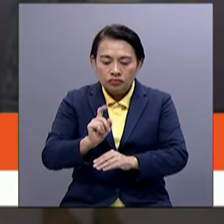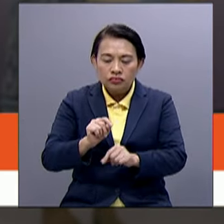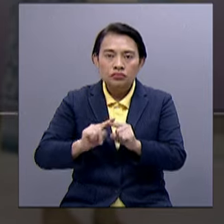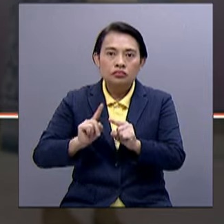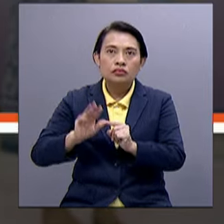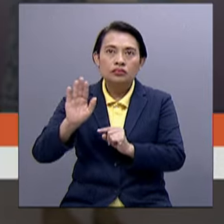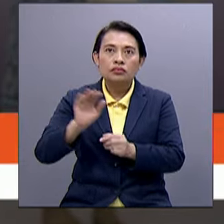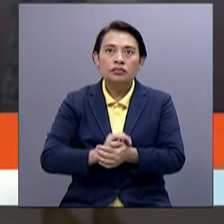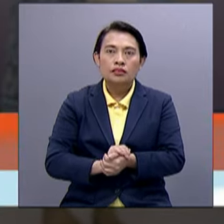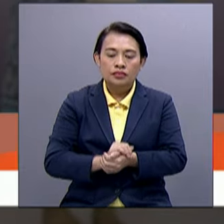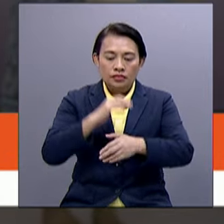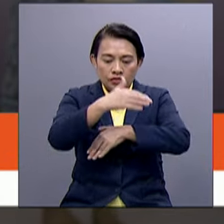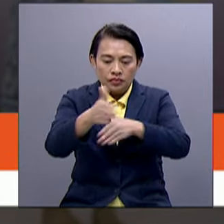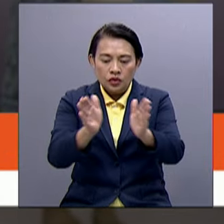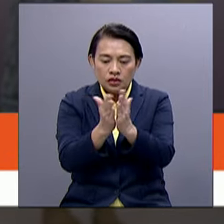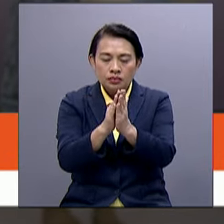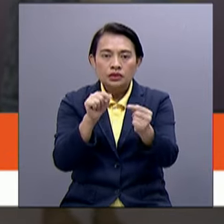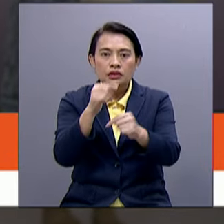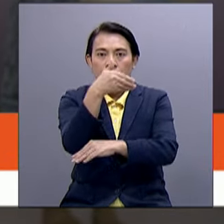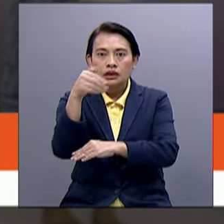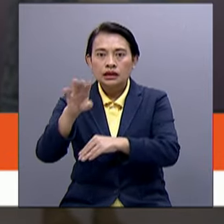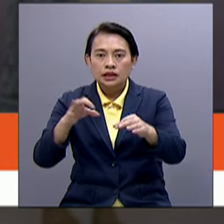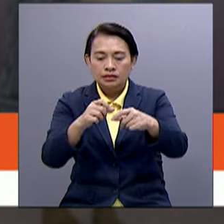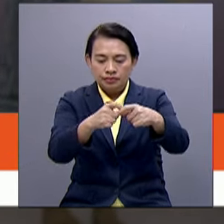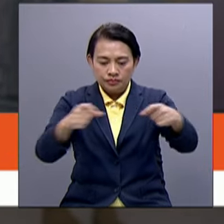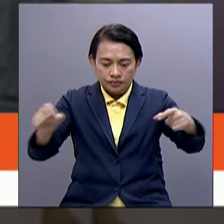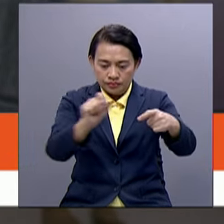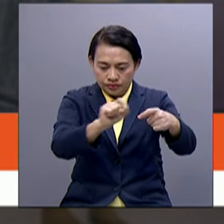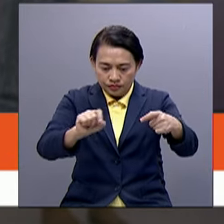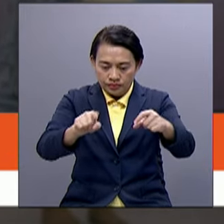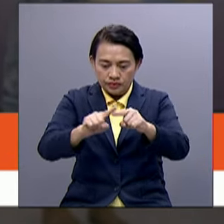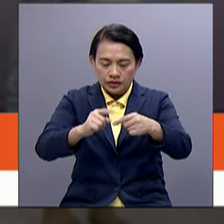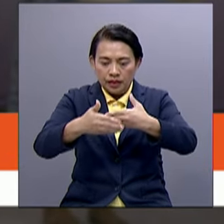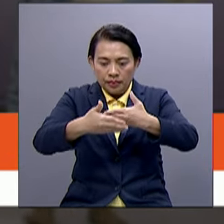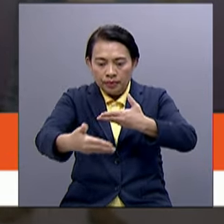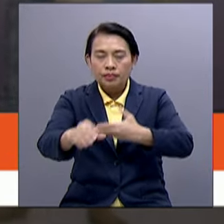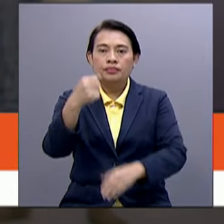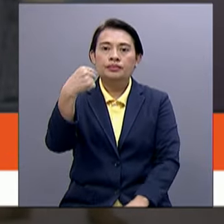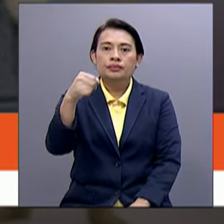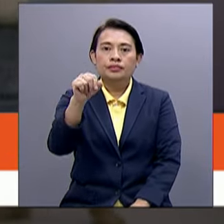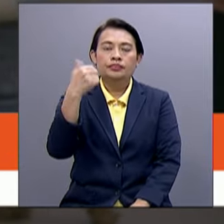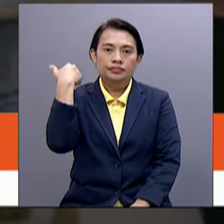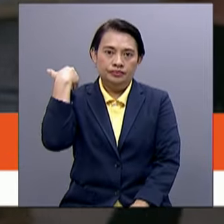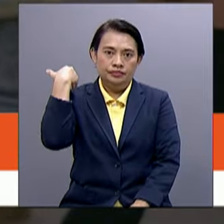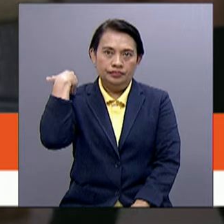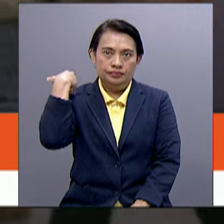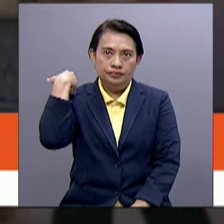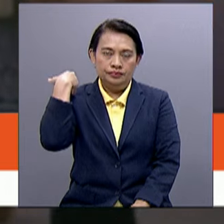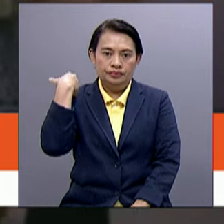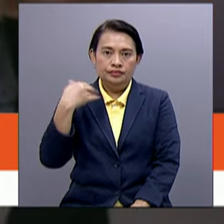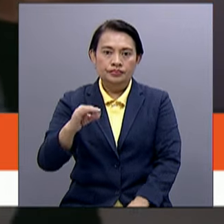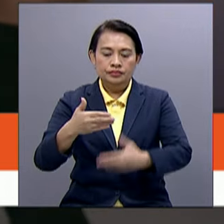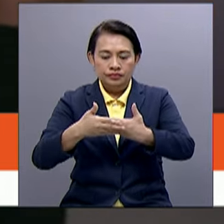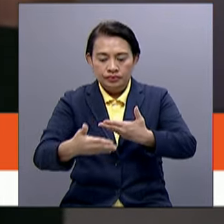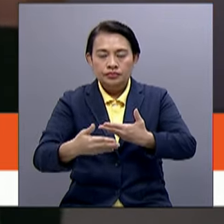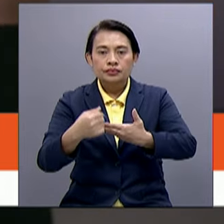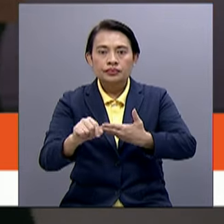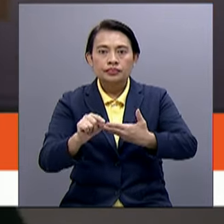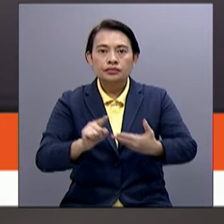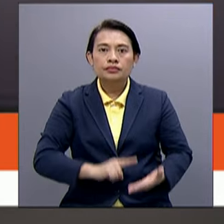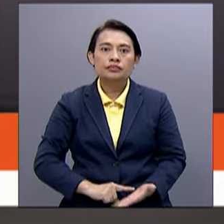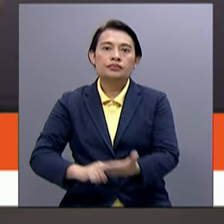ามีคัมภีร์ใบลานเรื่องอุรังคธาตุเนี่ยจำนวน10รายการด้วยกันทั้ง10รายการเนี่ยเราก็เสนอไปมันก็เข้